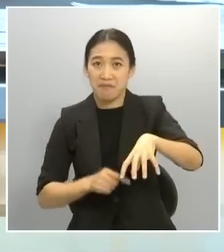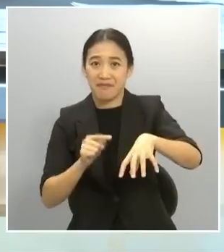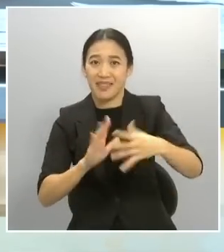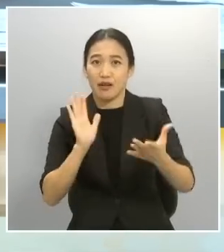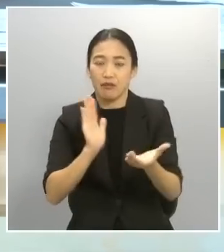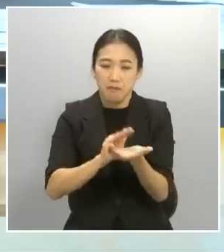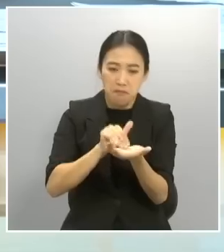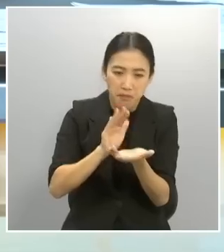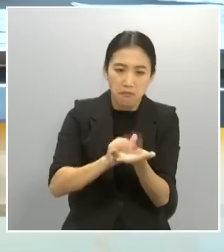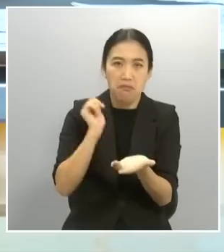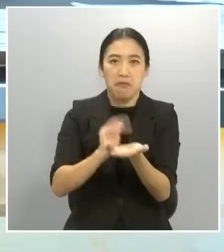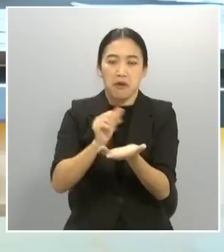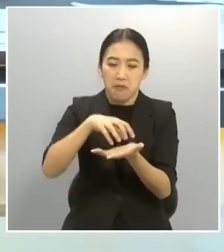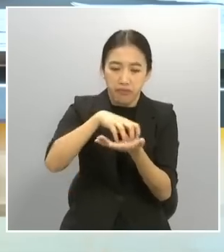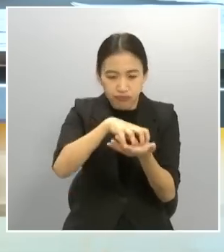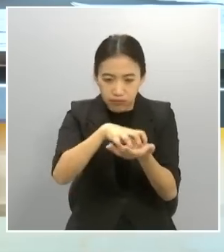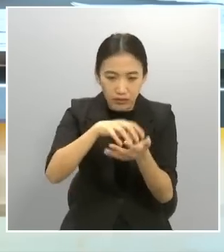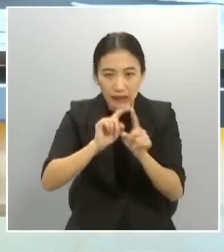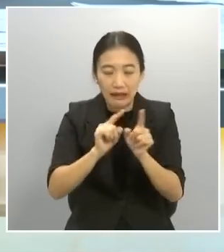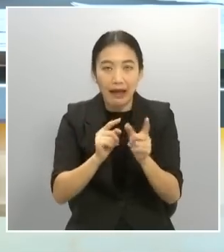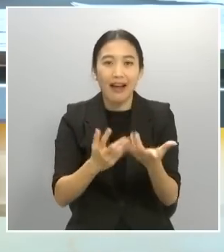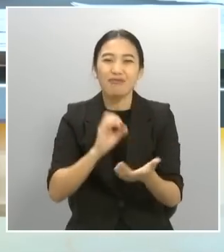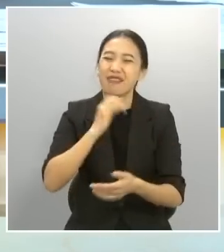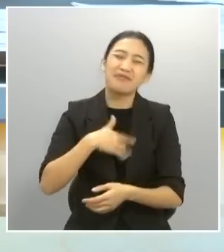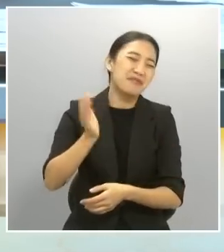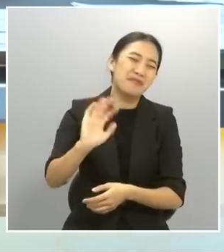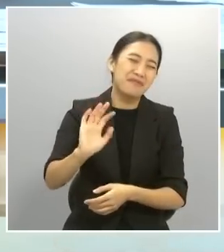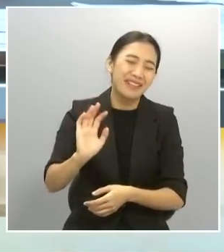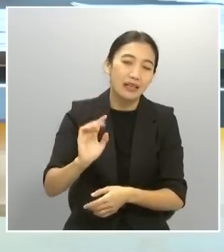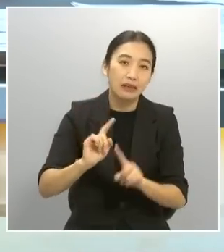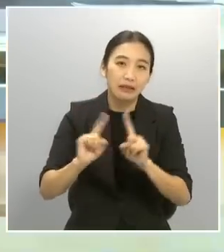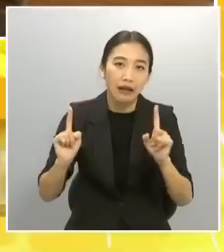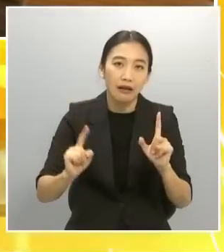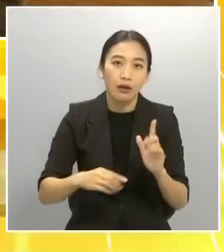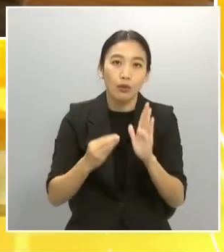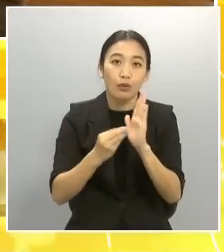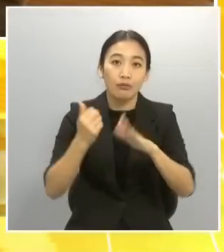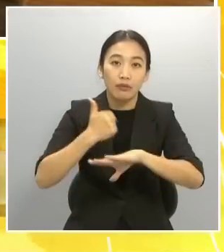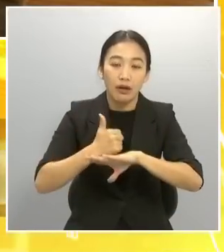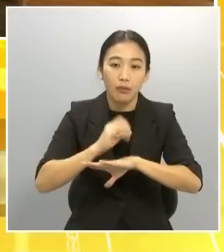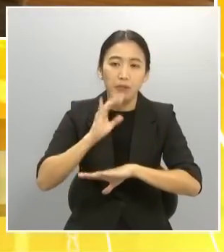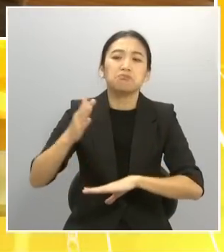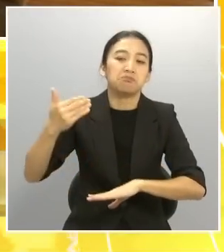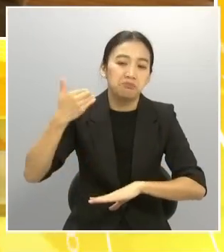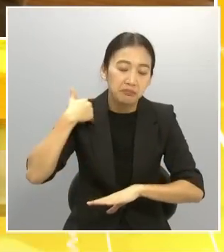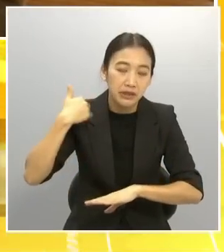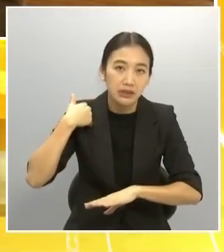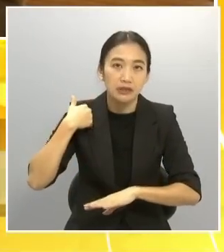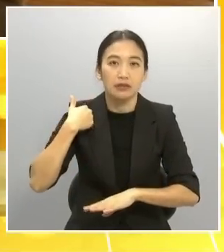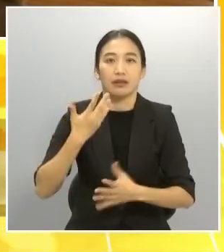เลยต่อมาไล่เรียงกันมาเรื่องใหญ่คือทุนจีนเทาแล้วก็โยงใยมาหลายเรื่องครับท่านผู้ช